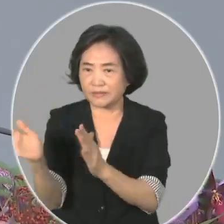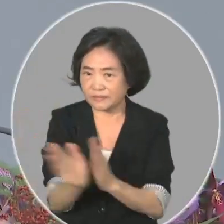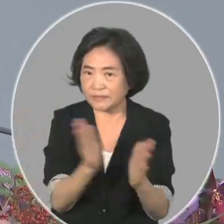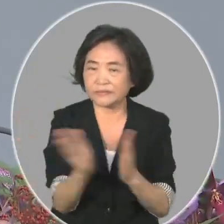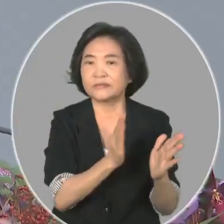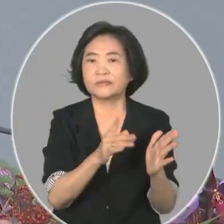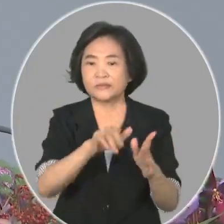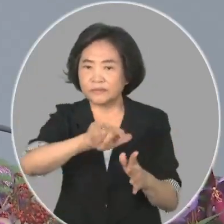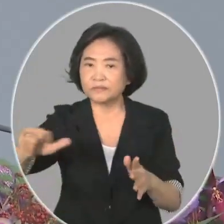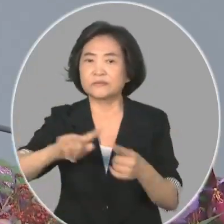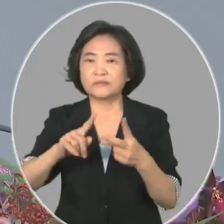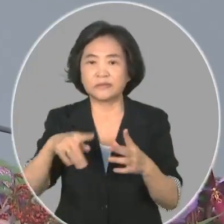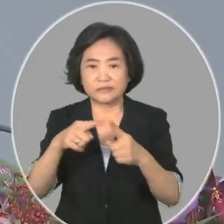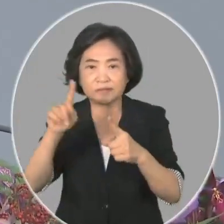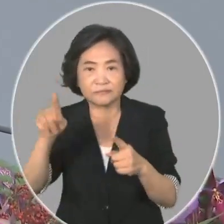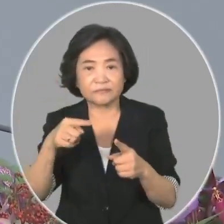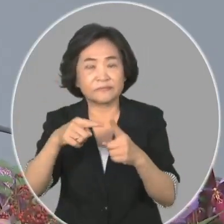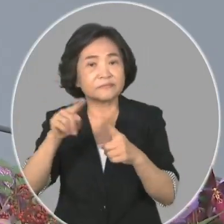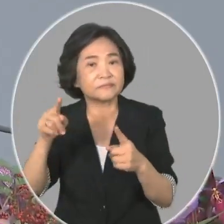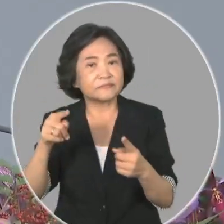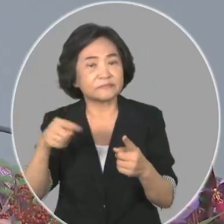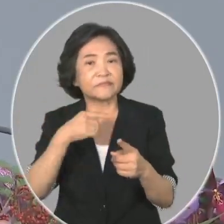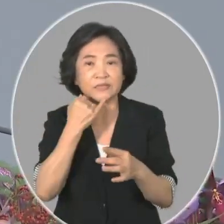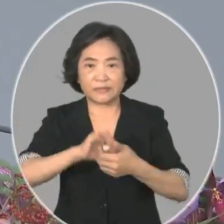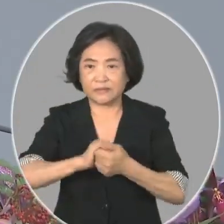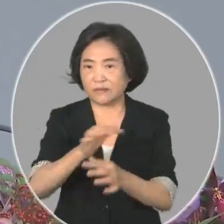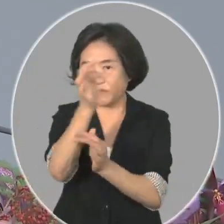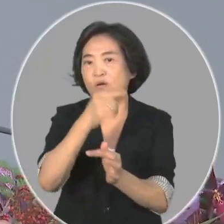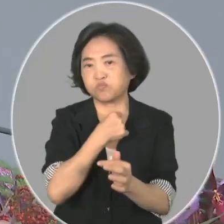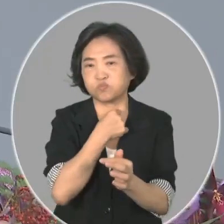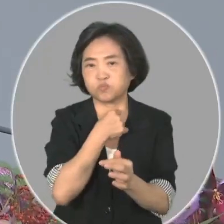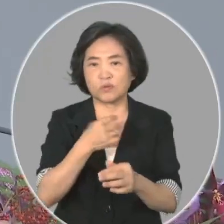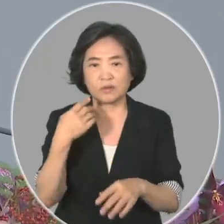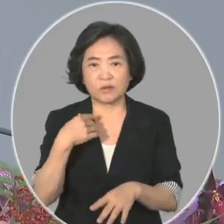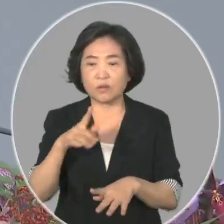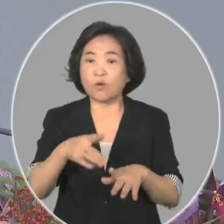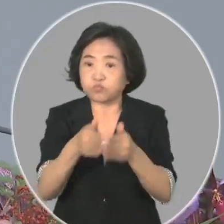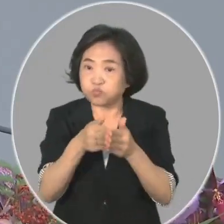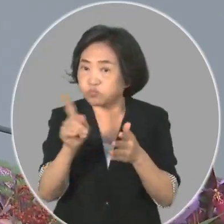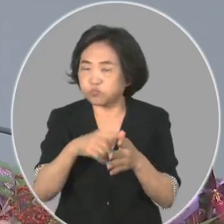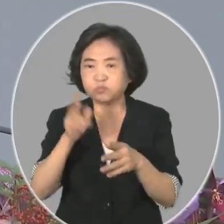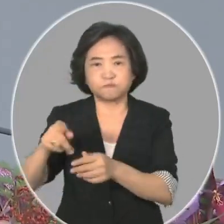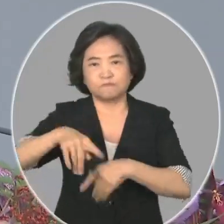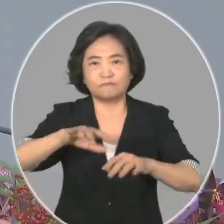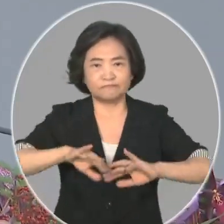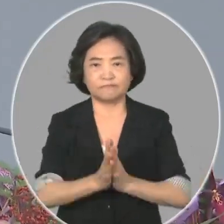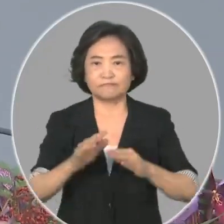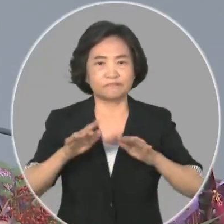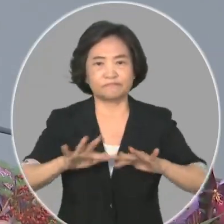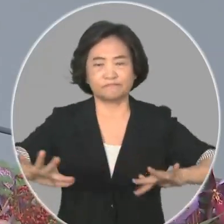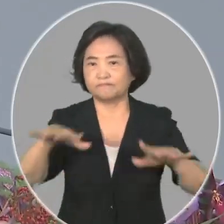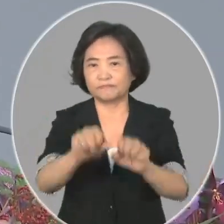各项物资和人员，都能够准确、及时到位。最重要的是，我们必须